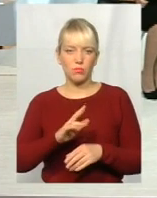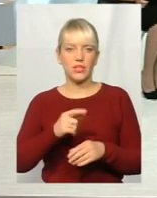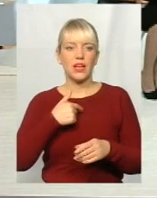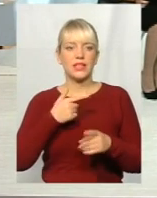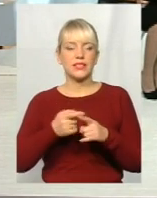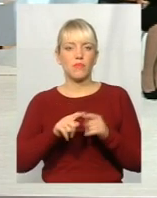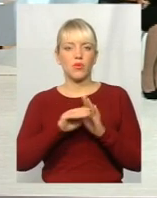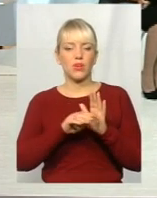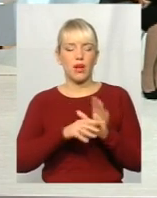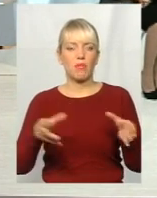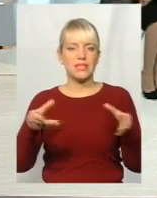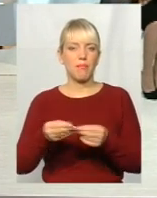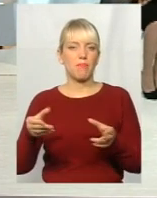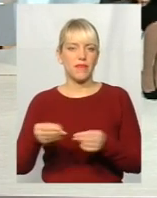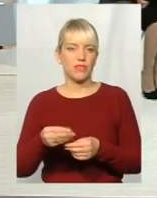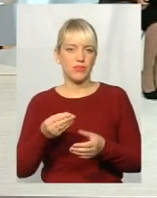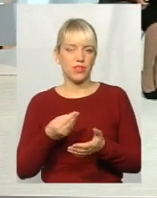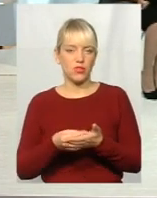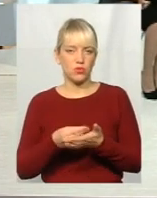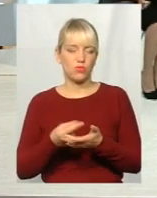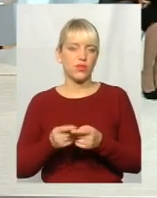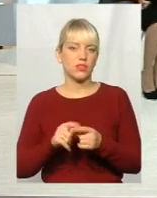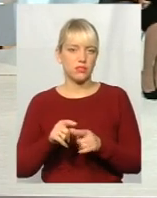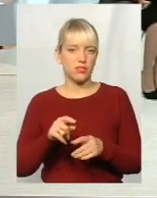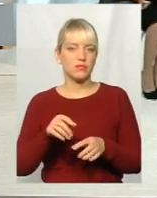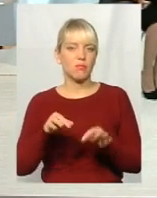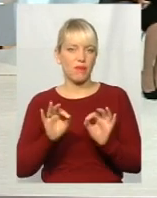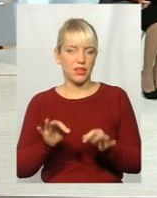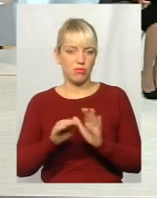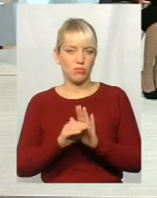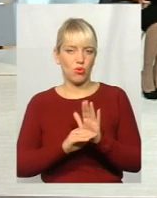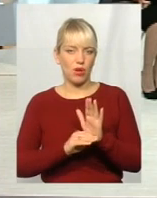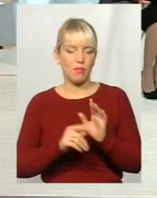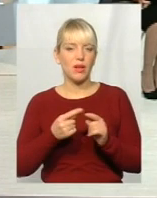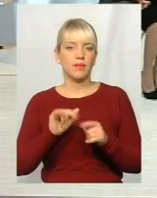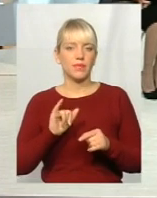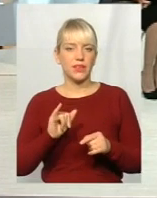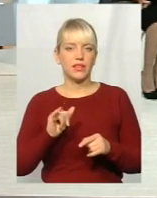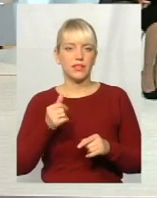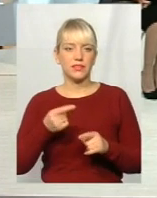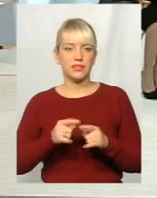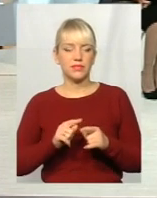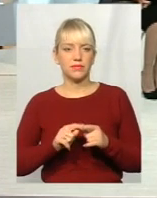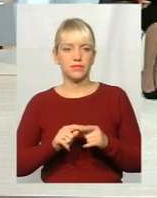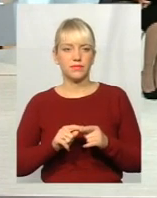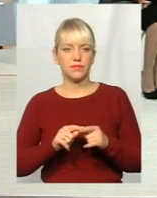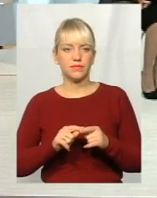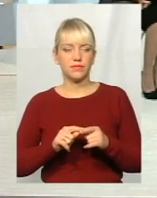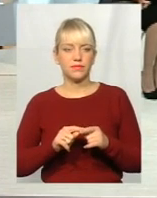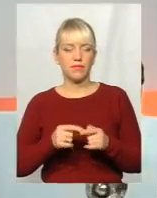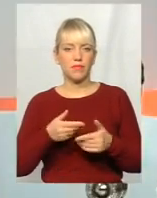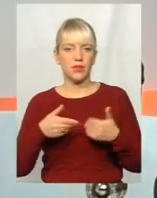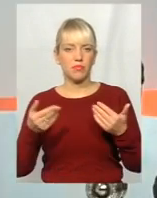програмою. Єдине, що нам треба поміняти трошки ментальний підхід до цього питання. Оцей пасивно-критиканський менталітет ми